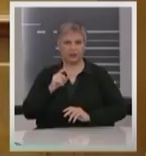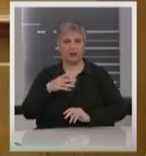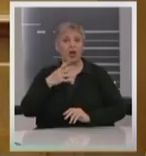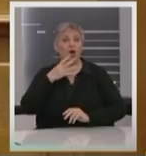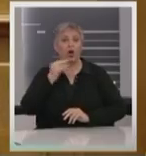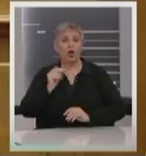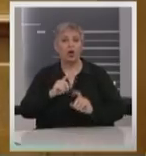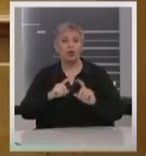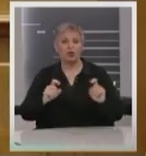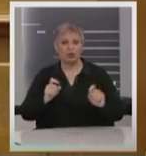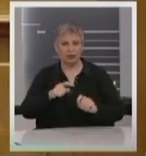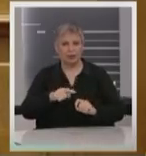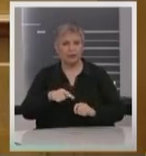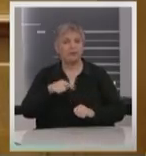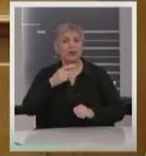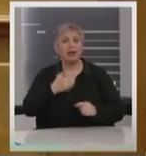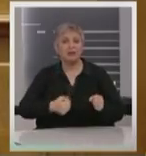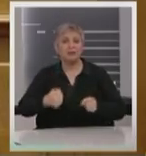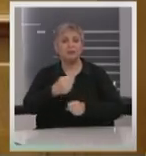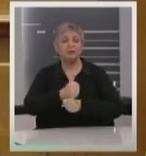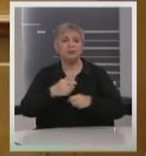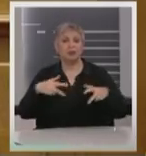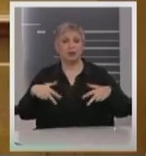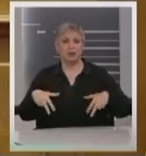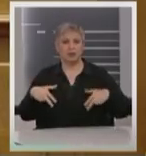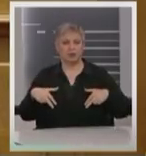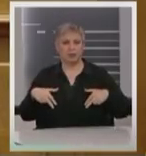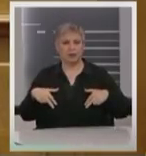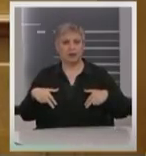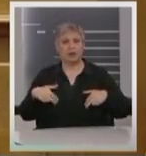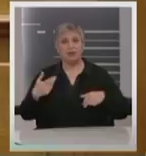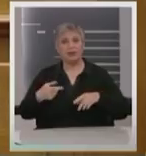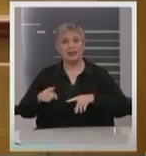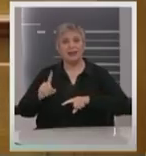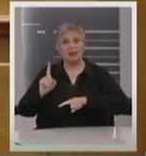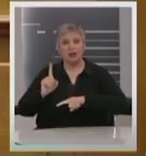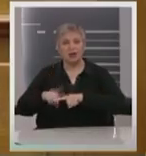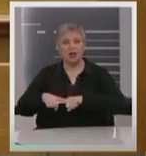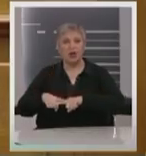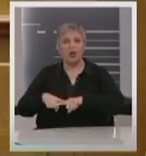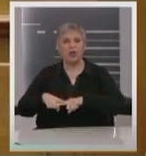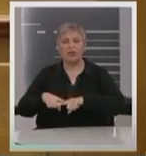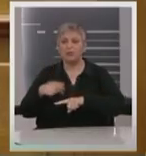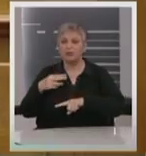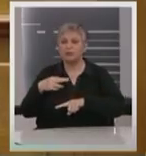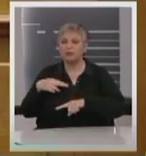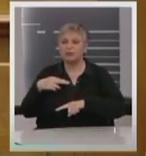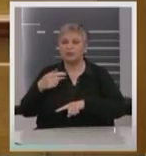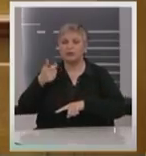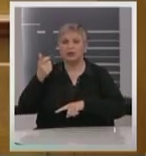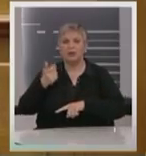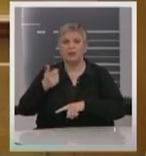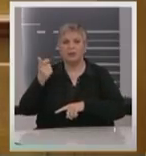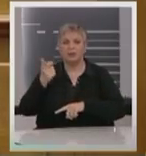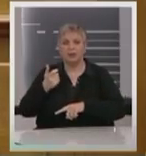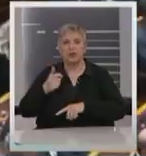σας δεν μπόρεσε η Ελλάδα να αξιοποιήσει ιστορικά χαμηλά επιτόκια και άφθονη